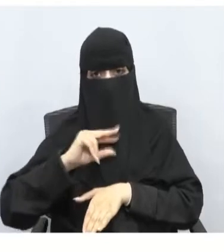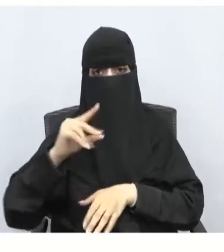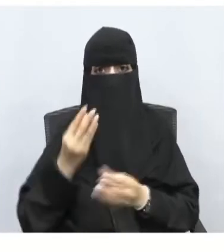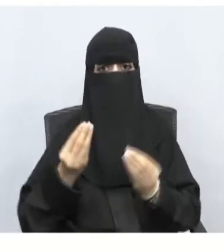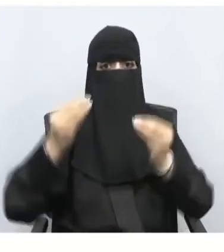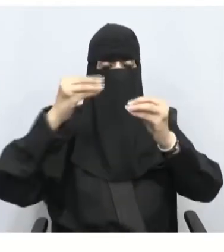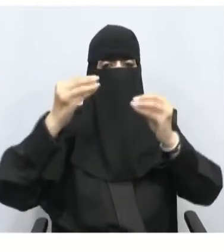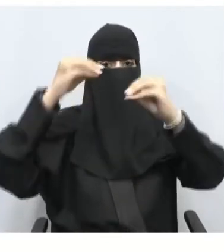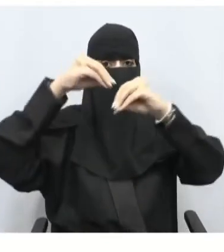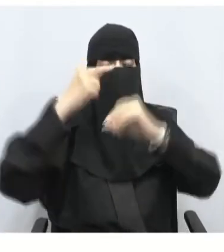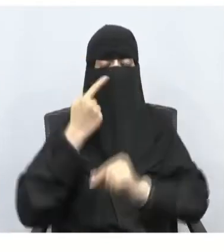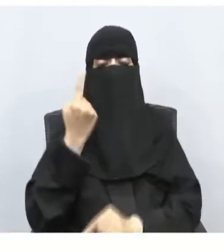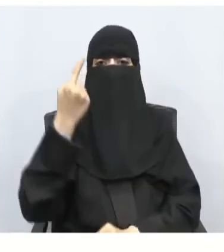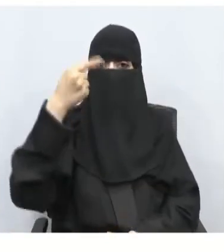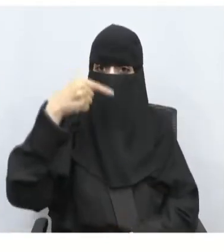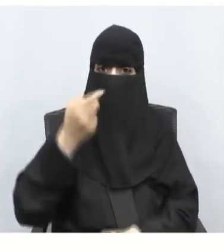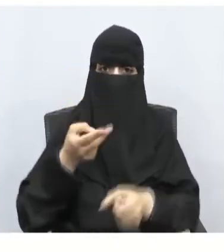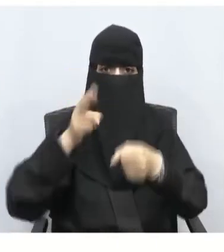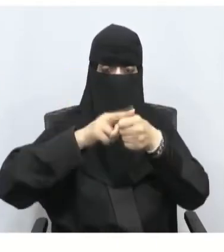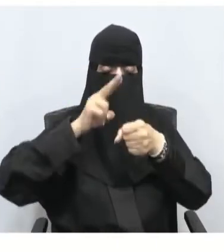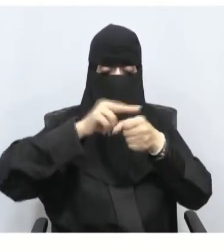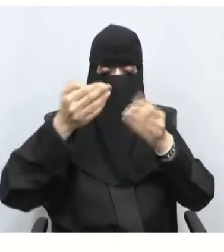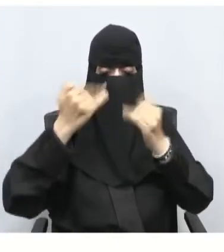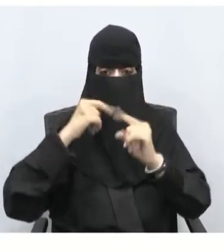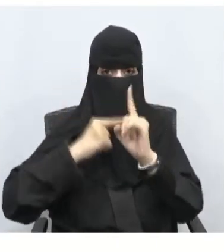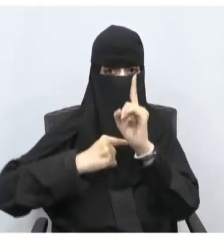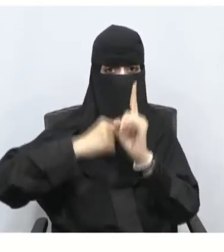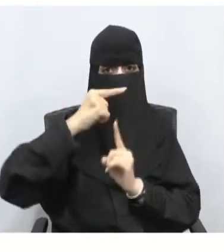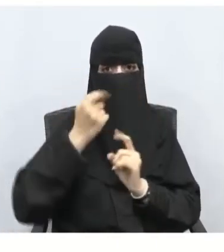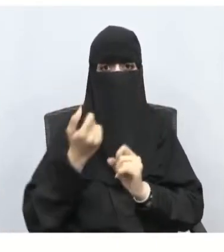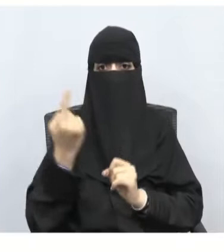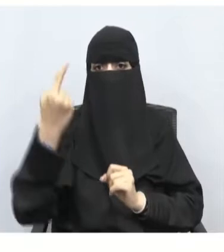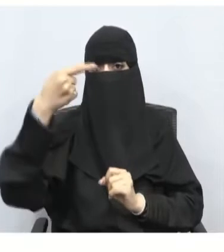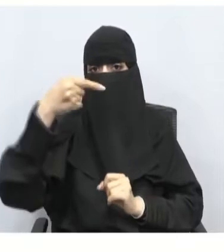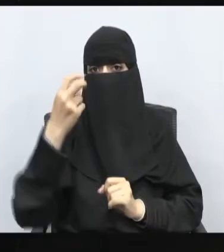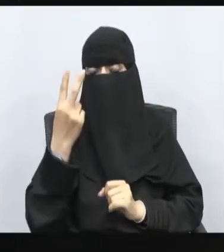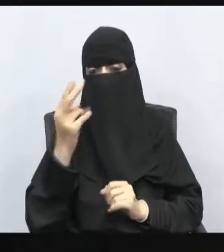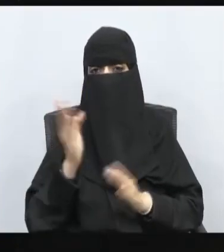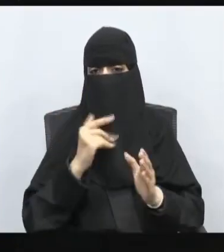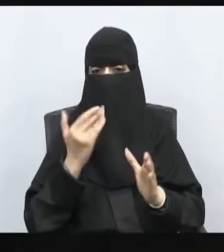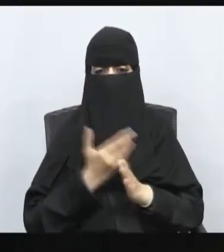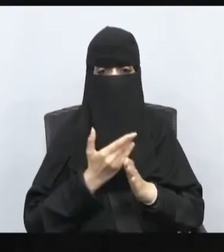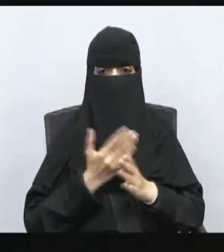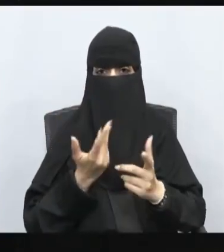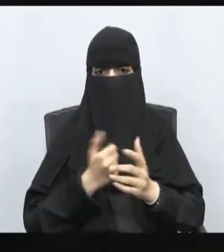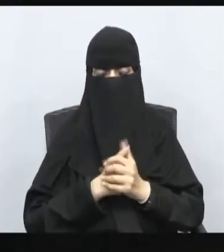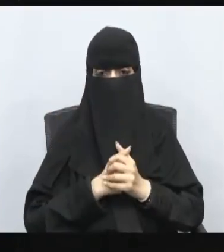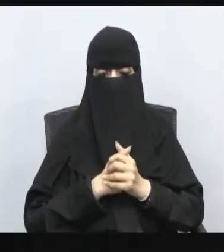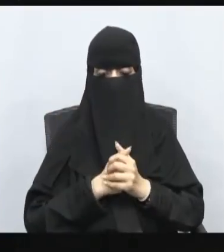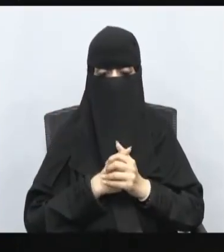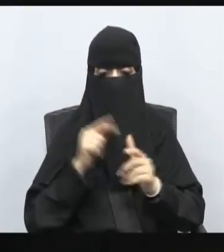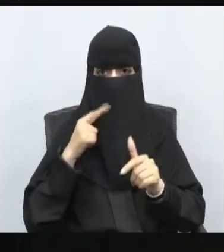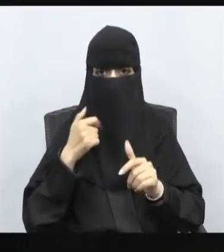تتضاعف إلى 10 أضعاف، أما علو الصوت يتضاعف إلى 2. لماذا؟